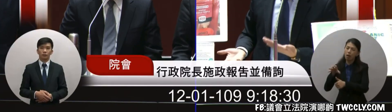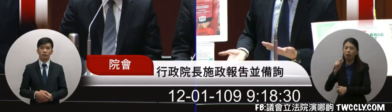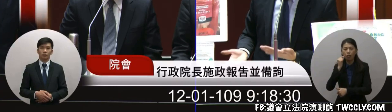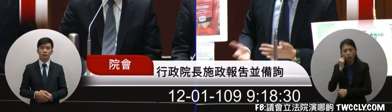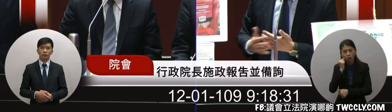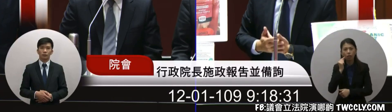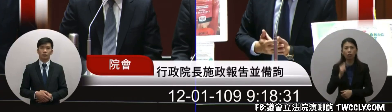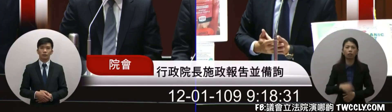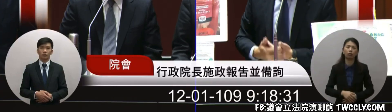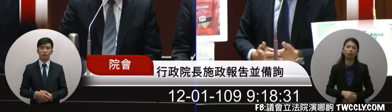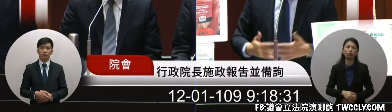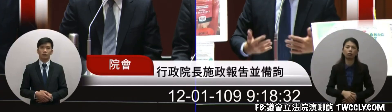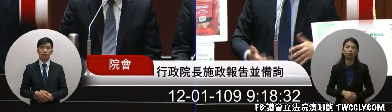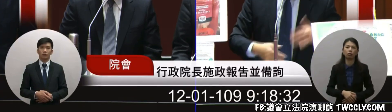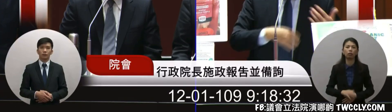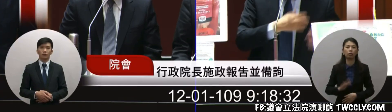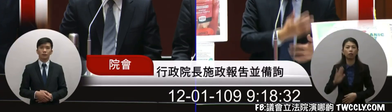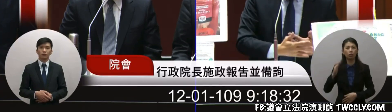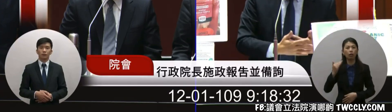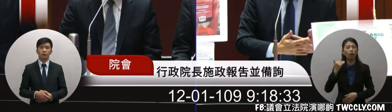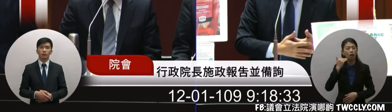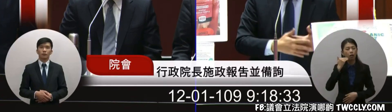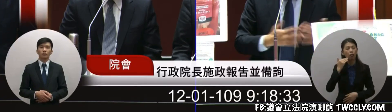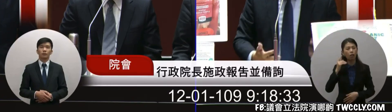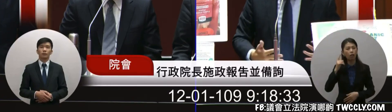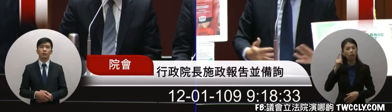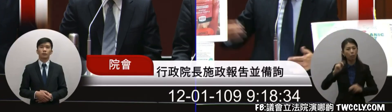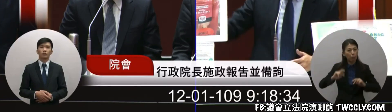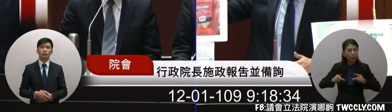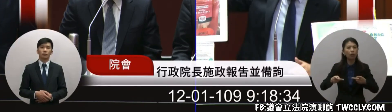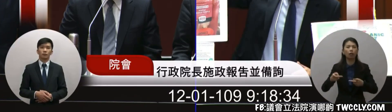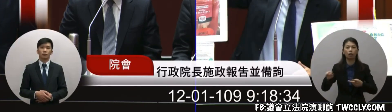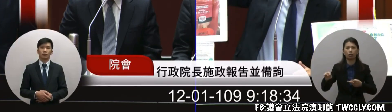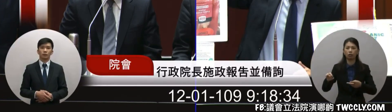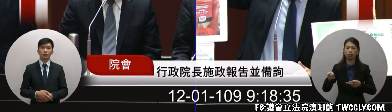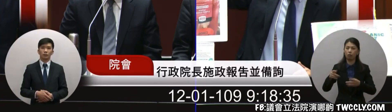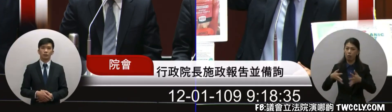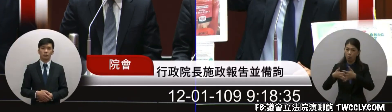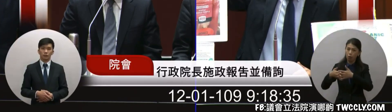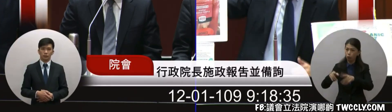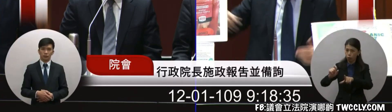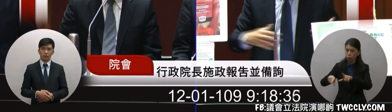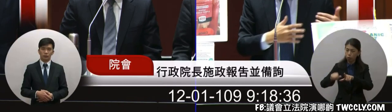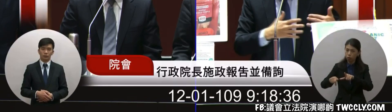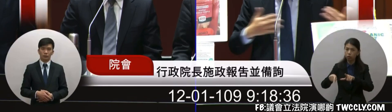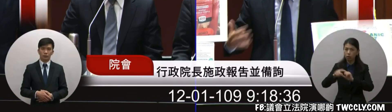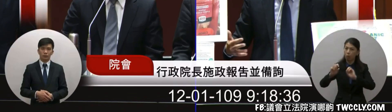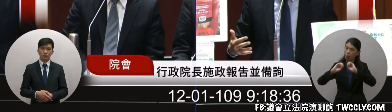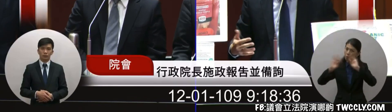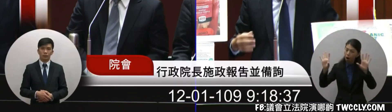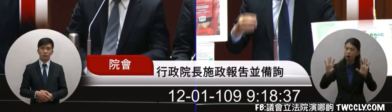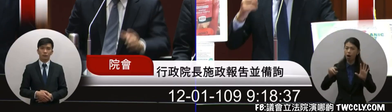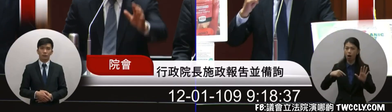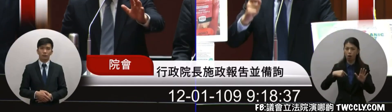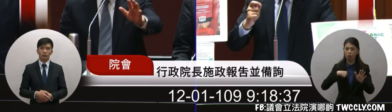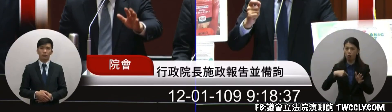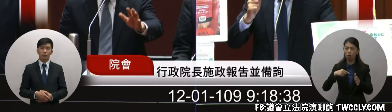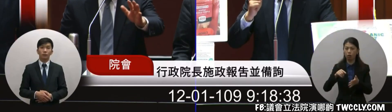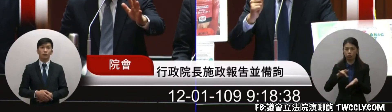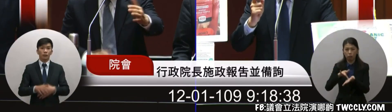于商业利益不太愿意嘛。但是你倒过来就是说我不含，其实美国很多这些肉品他们都是这个概念。而